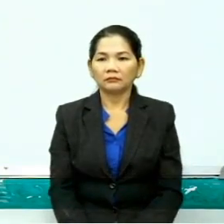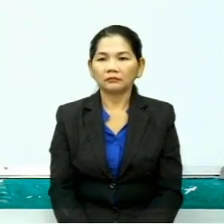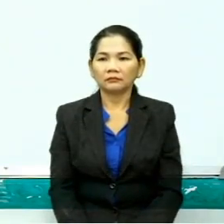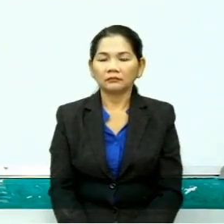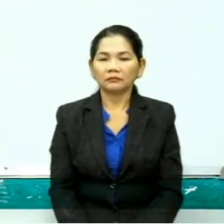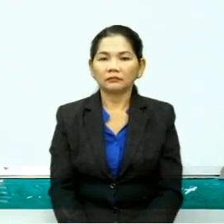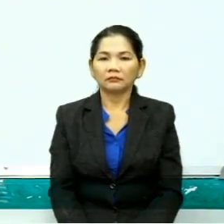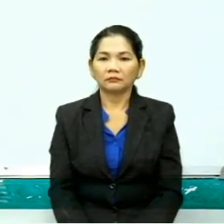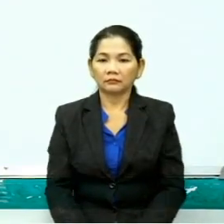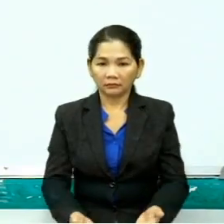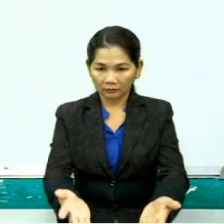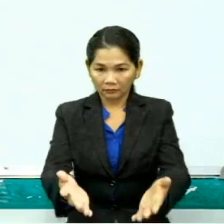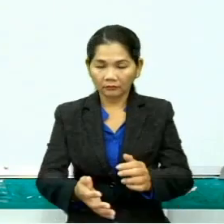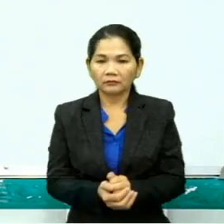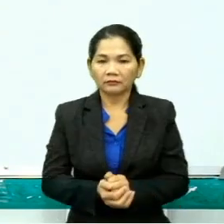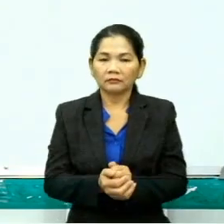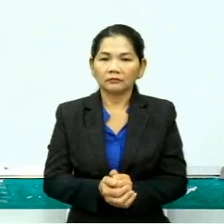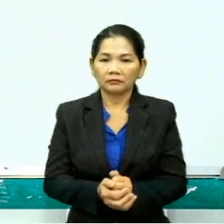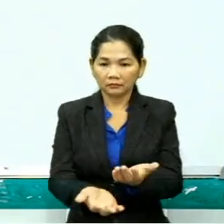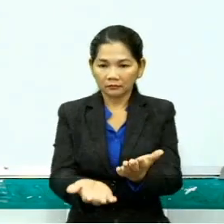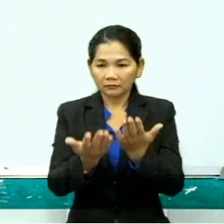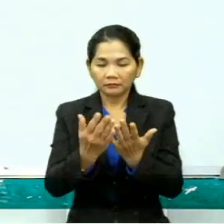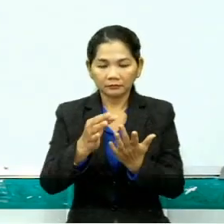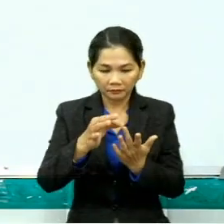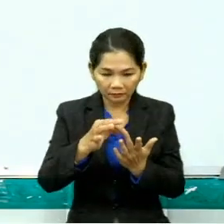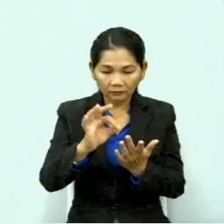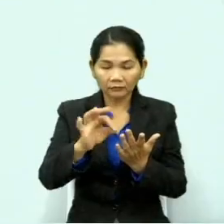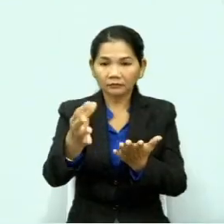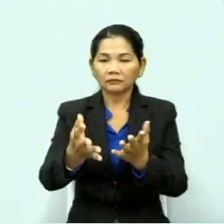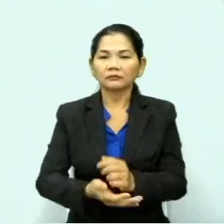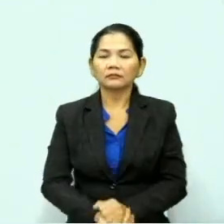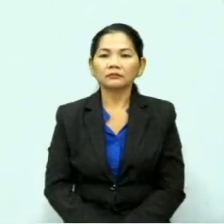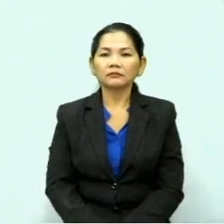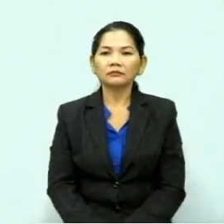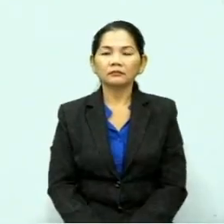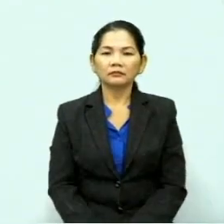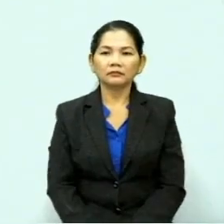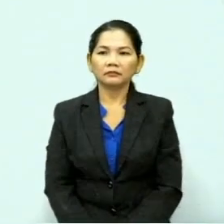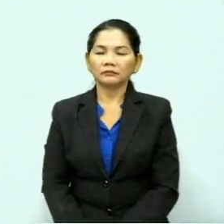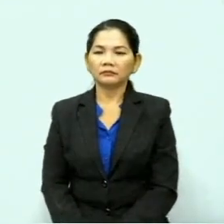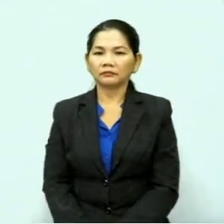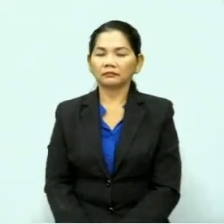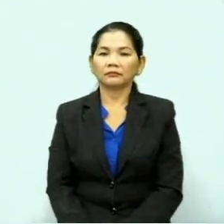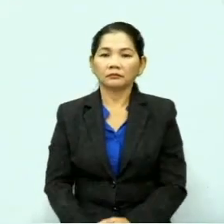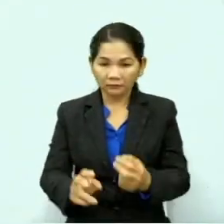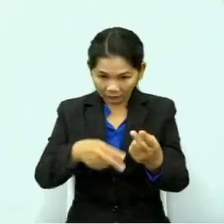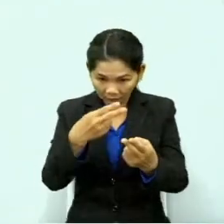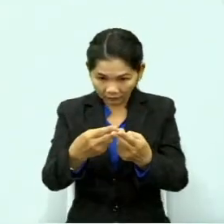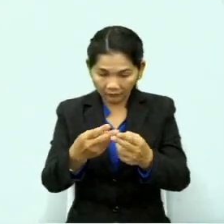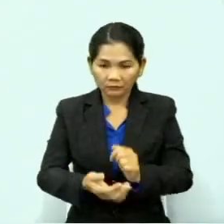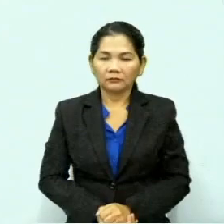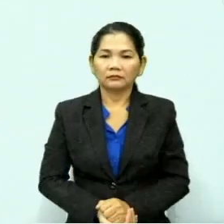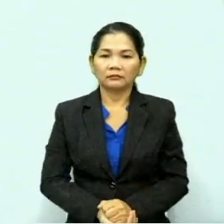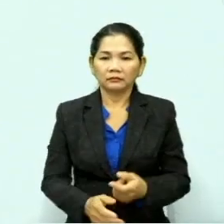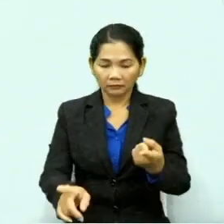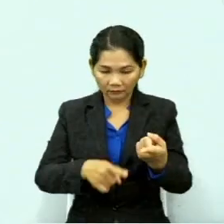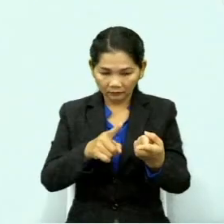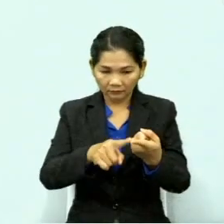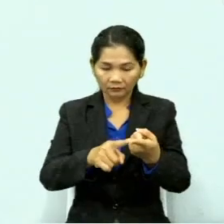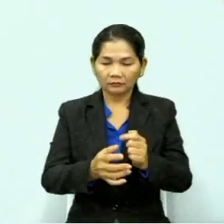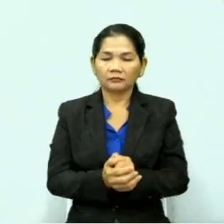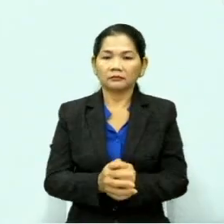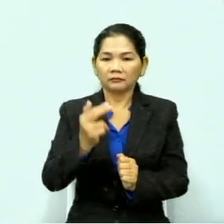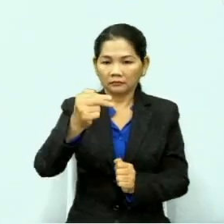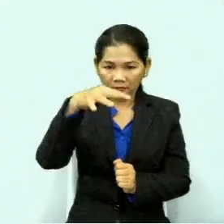chà ta lời con tặng ăn khné con một tiền phật chấm lại chỉ mùi nhạc rùi tặng ăn khné là con á chà chấm lại tim mũi